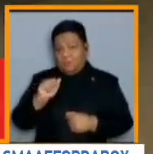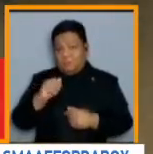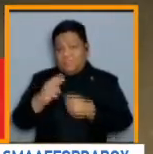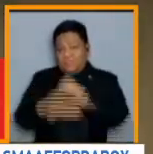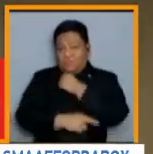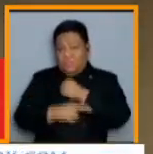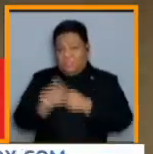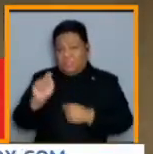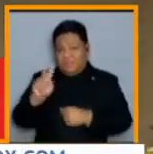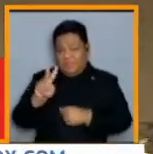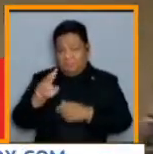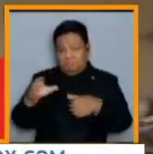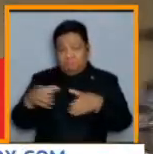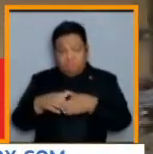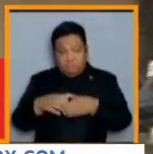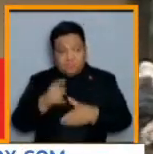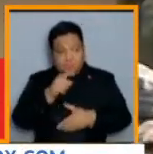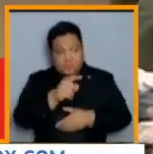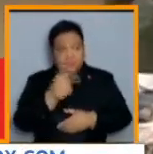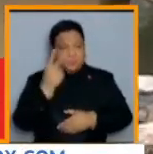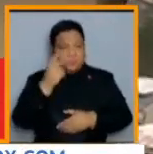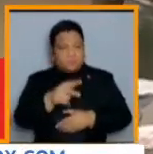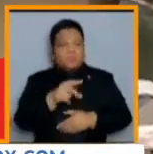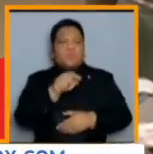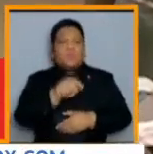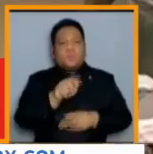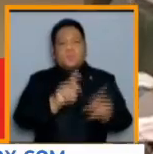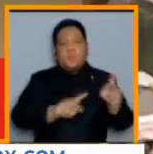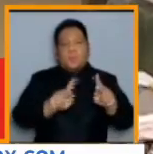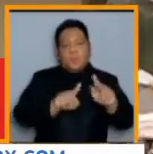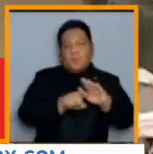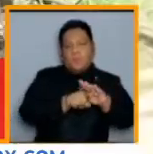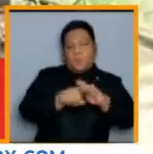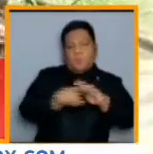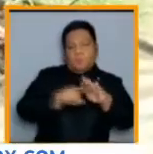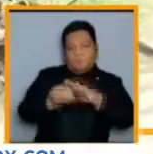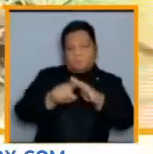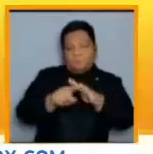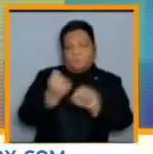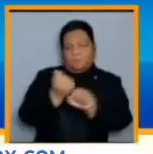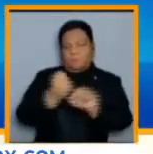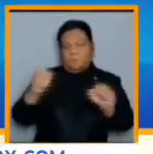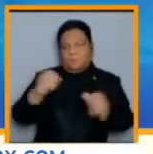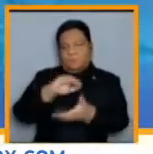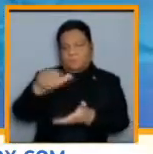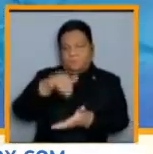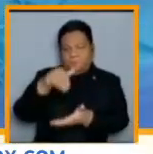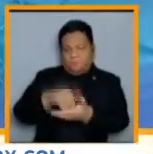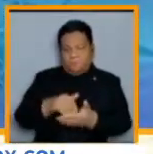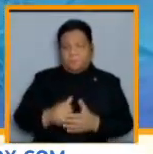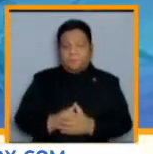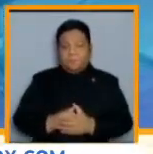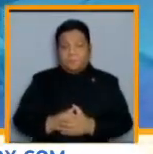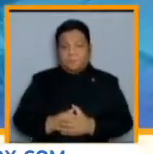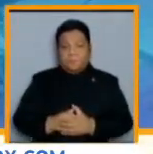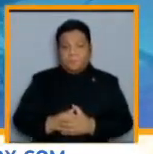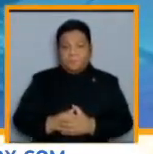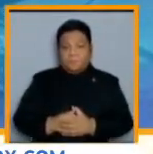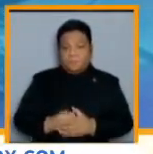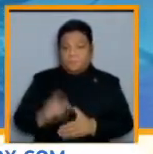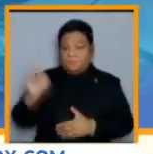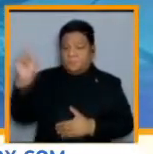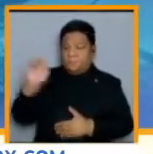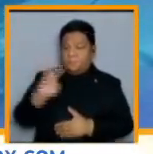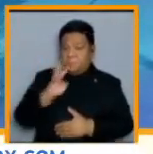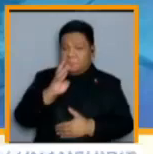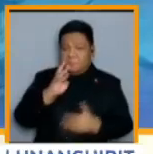sa kanilang mga kabahayan sa Porok 12, Sitio Navalca, Barangay San Juan. Na may ako mga bata mo yun, pako na